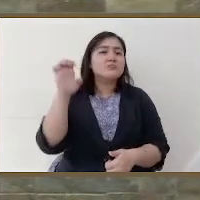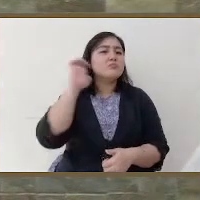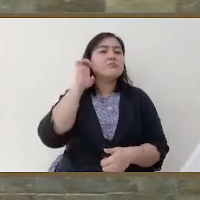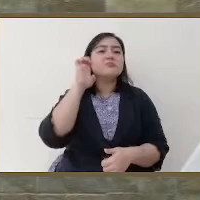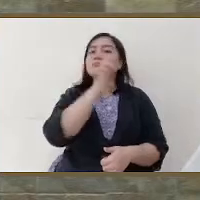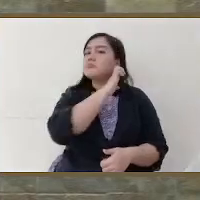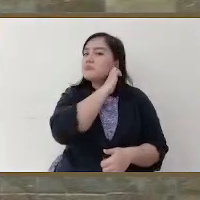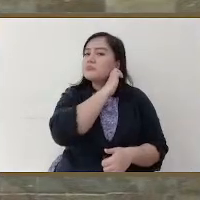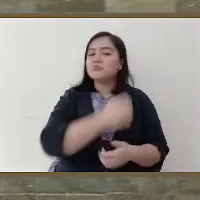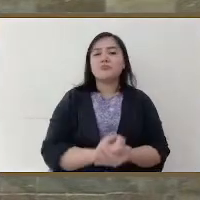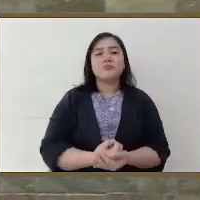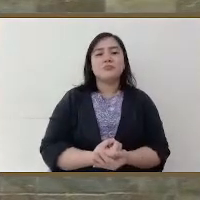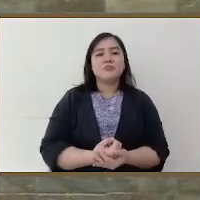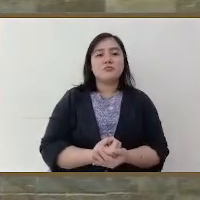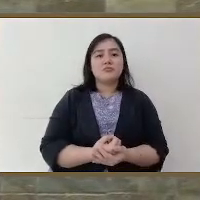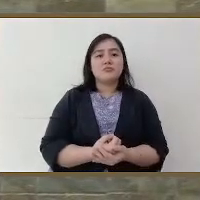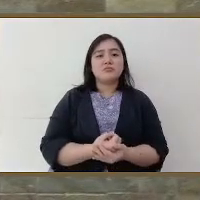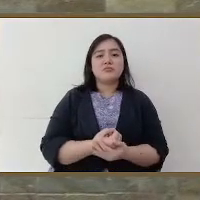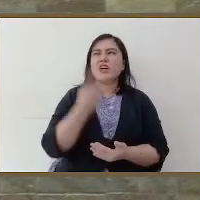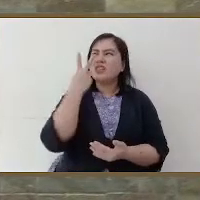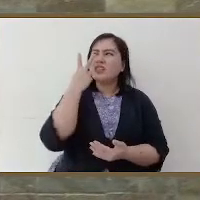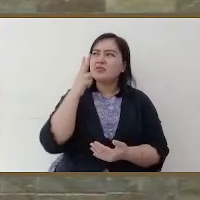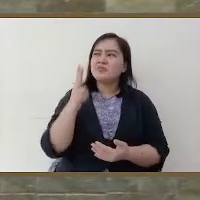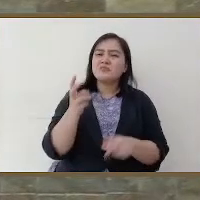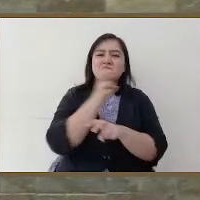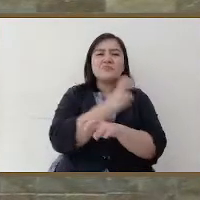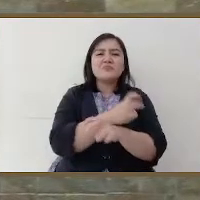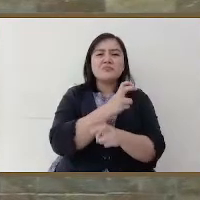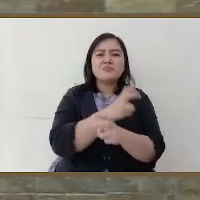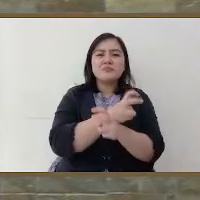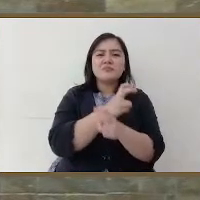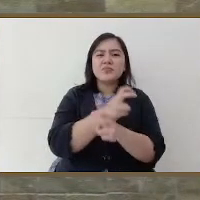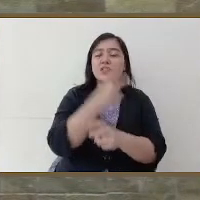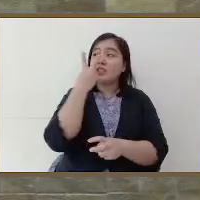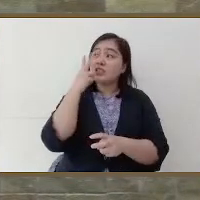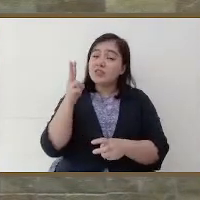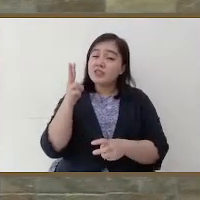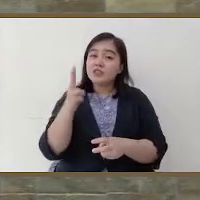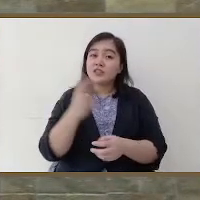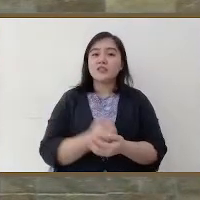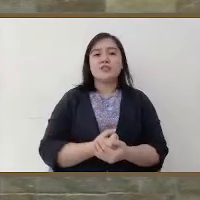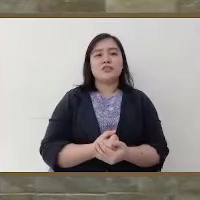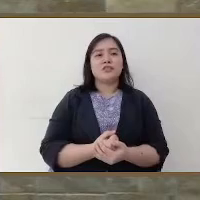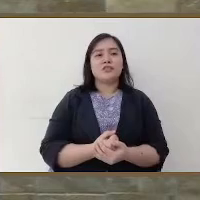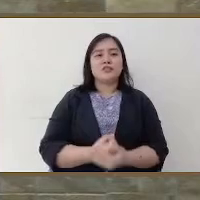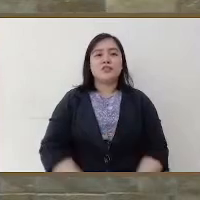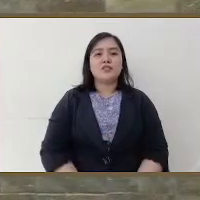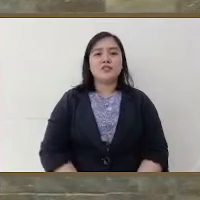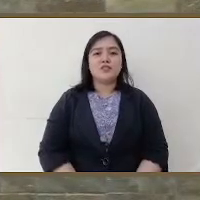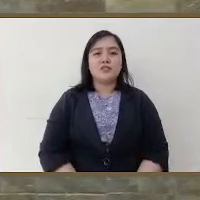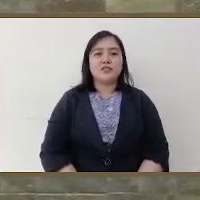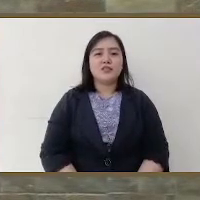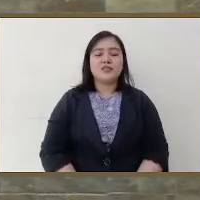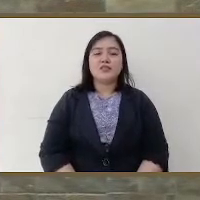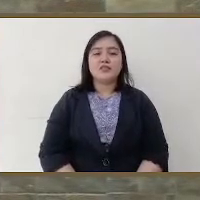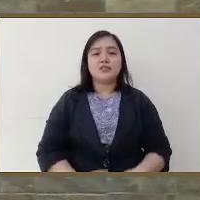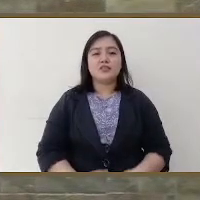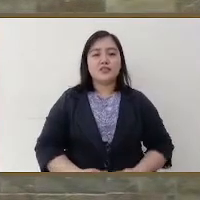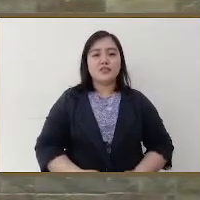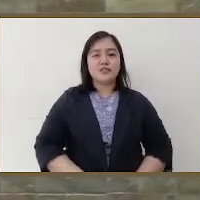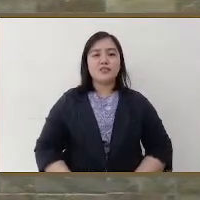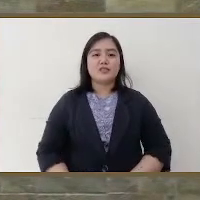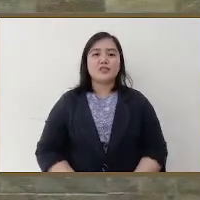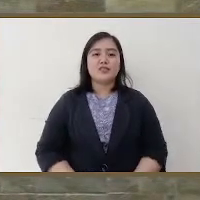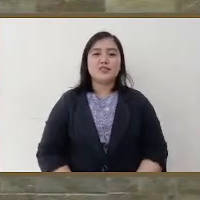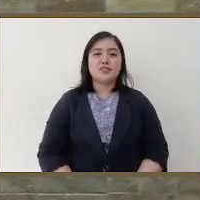Imagine, mahina ang paningin mo sa kanan, mahina ang pangdinig mo sa kaliwa. Good night in the morning. Paano ka mabubuhay na